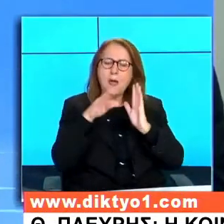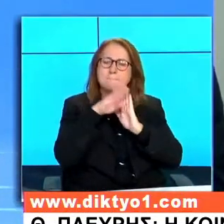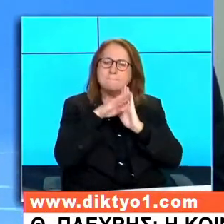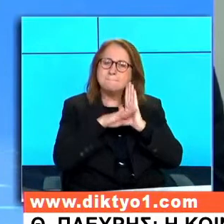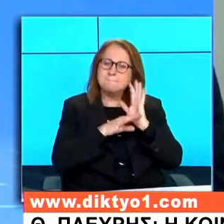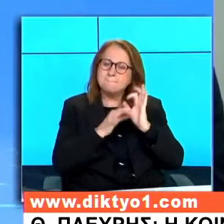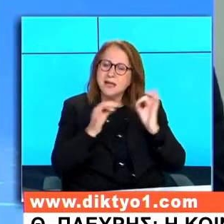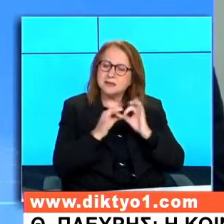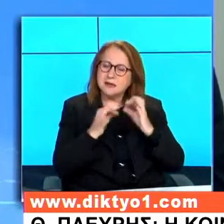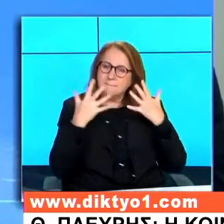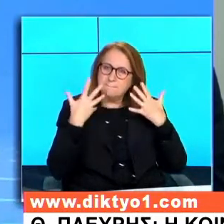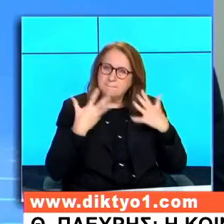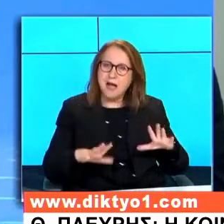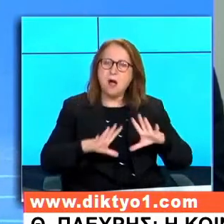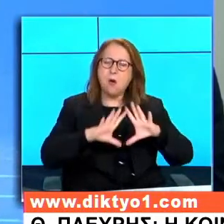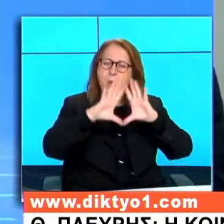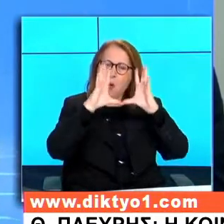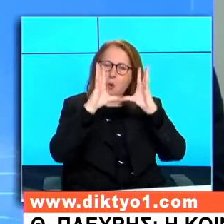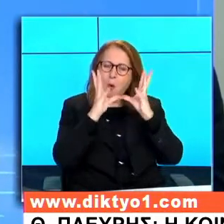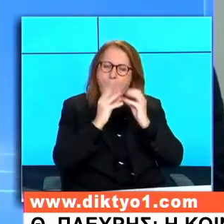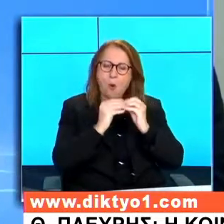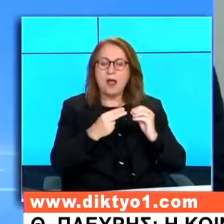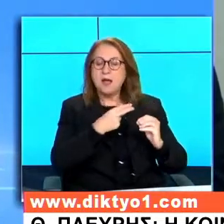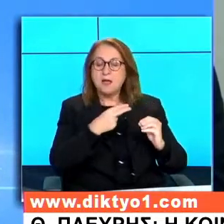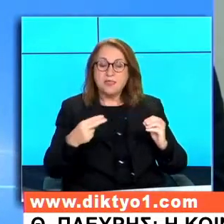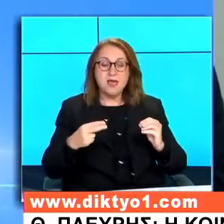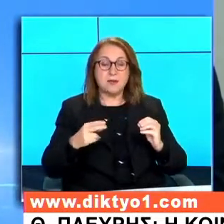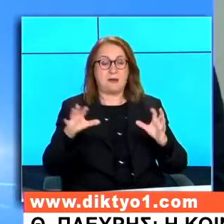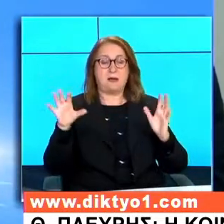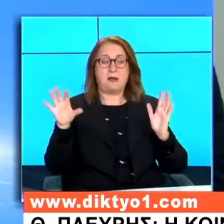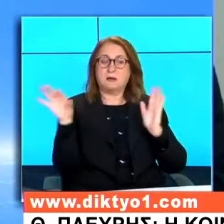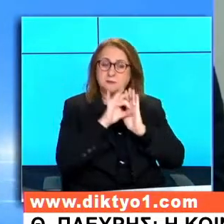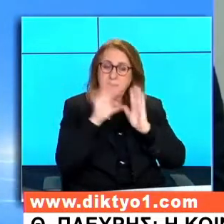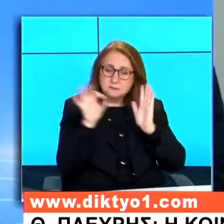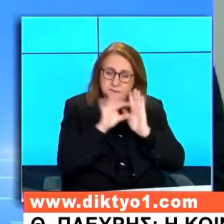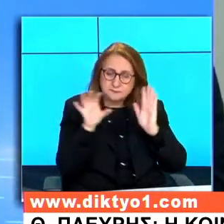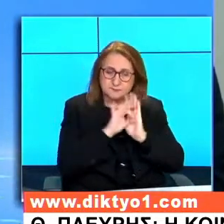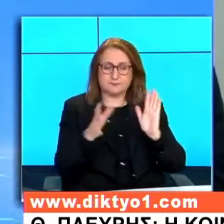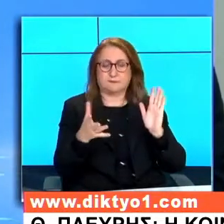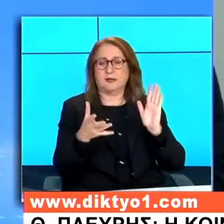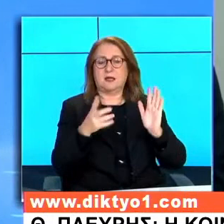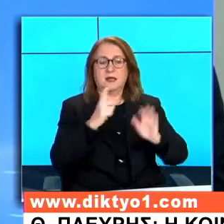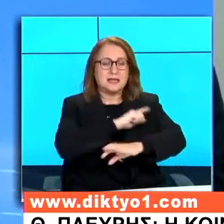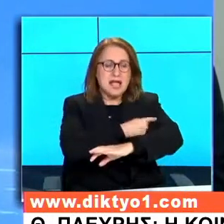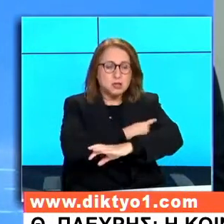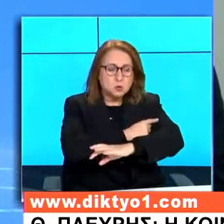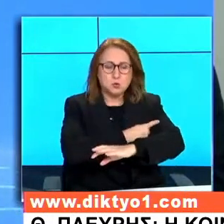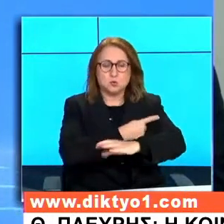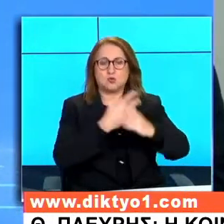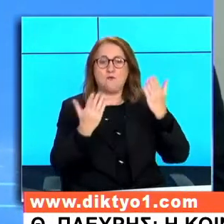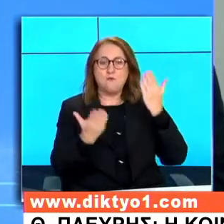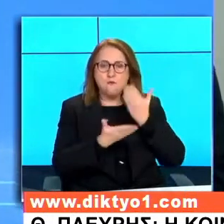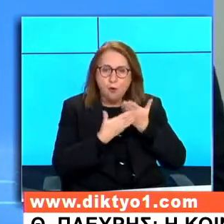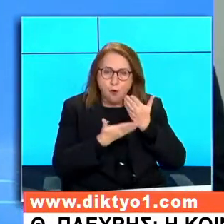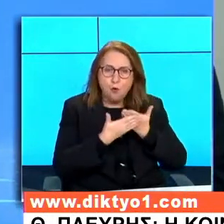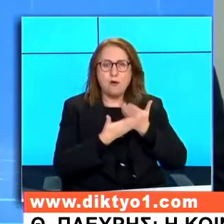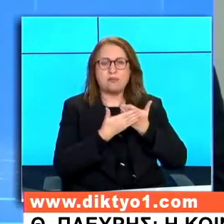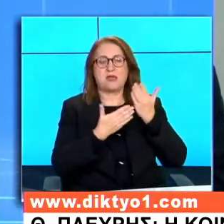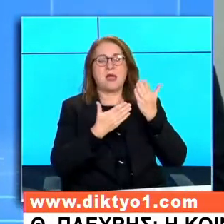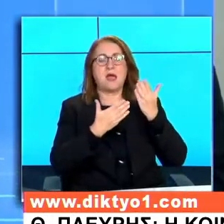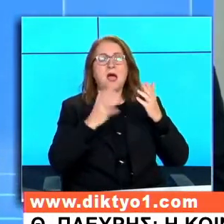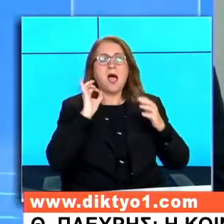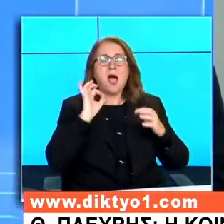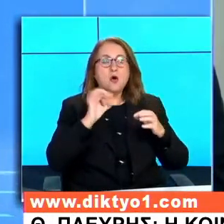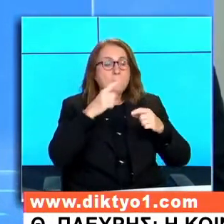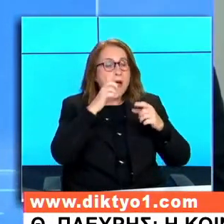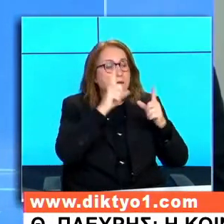της ενίσχυσής του απευθείας και στο κομμάτι της ενίσχυσής του με επικουρικό προσωπικό και στο σκέλος της κάλυψης των κενών τα